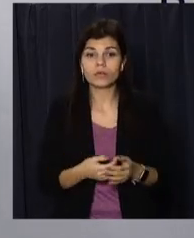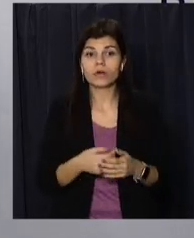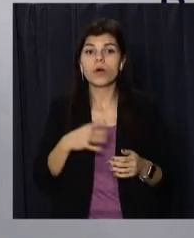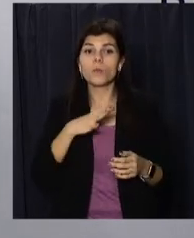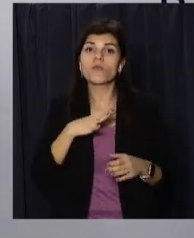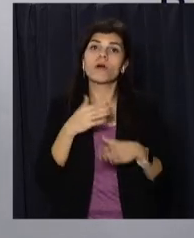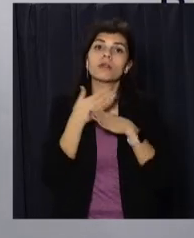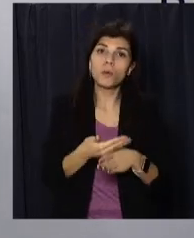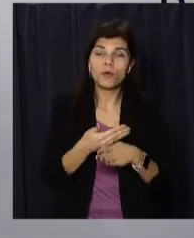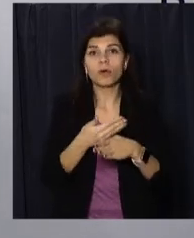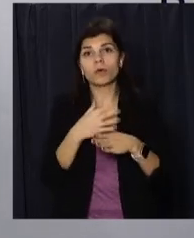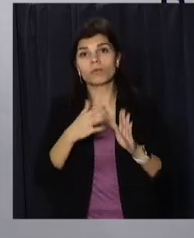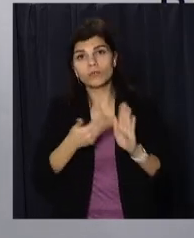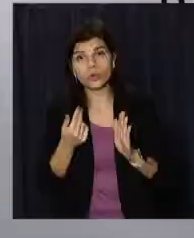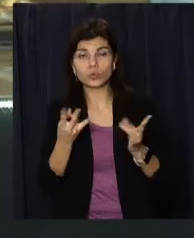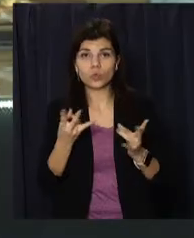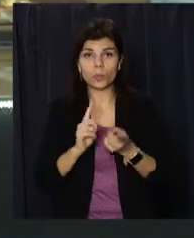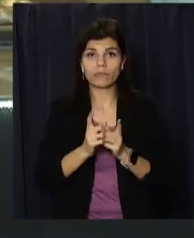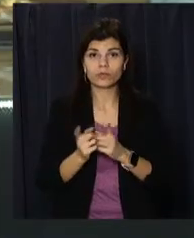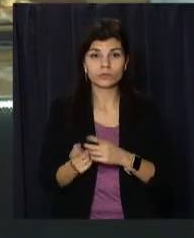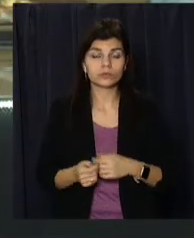допомоги, прикріпити переводчика.